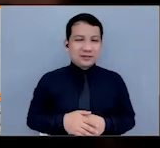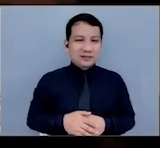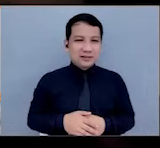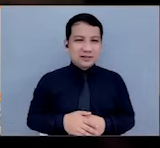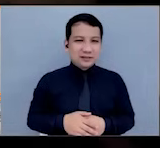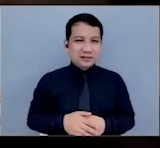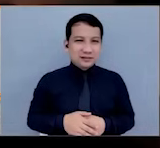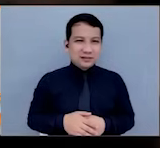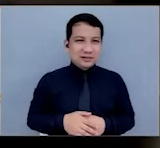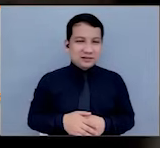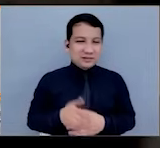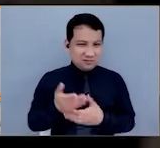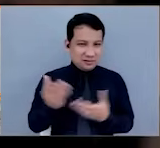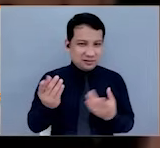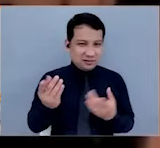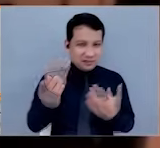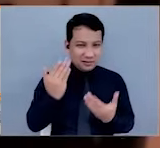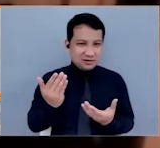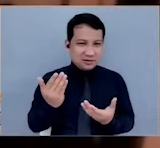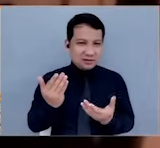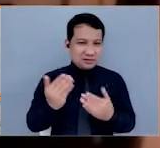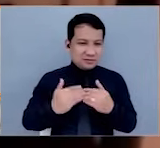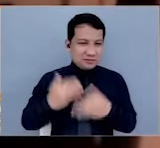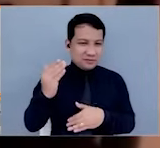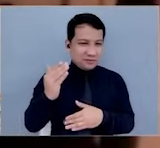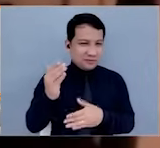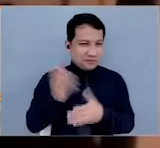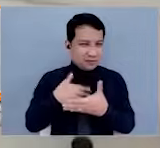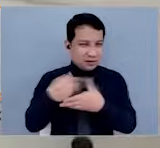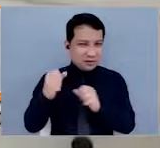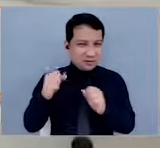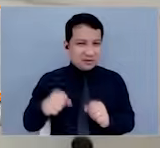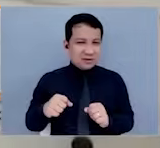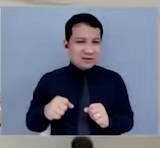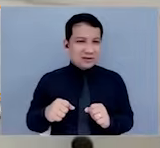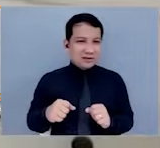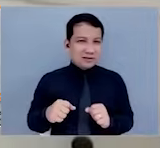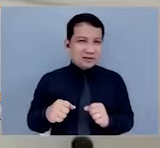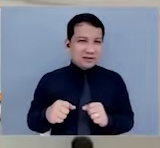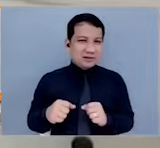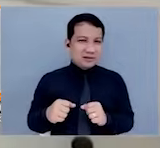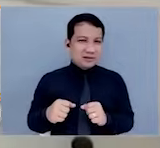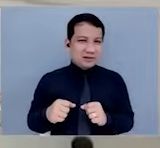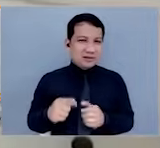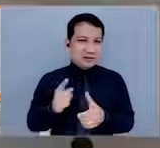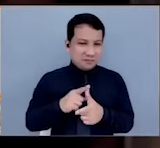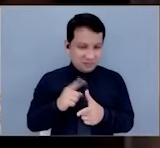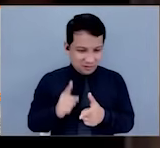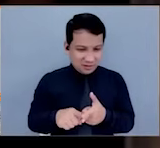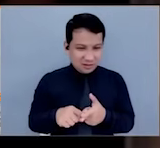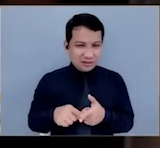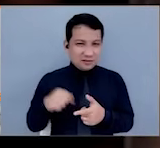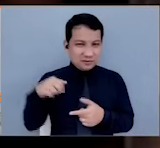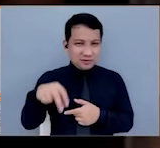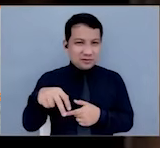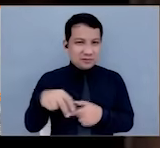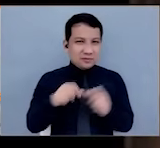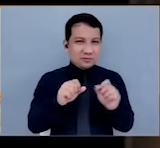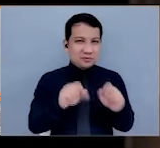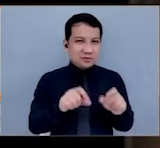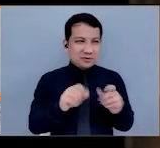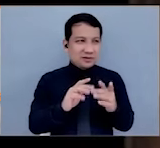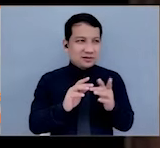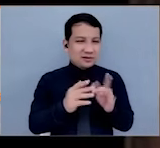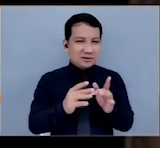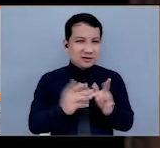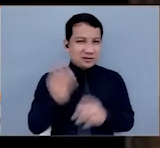lot, going to other people's gardens. And then I started shopping online. Nitong Marso